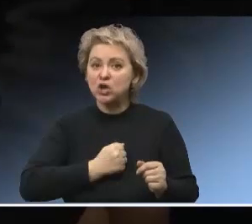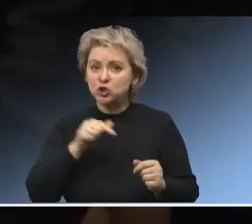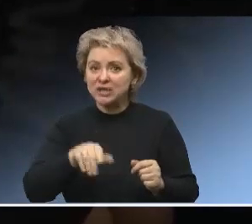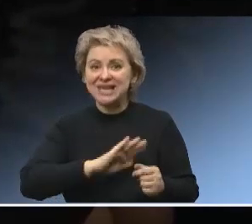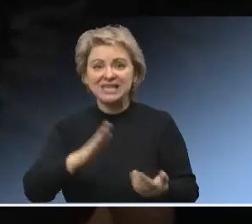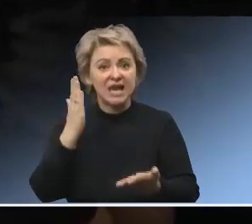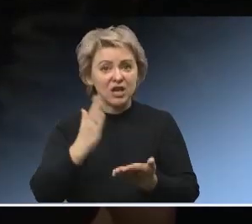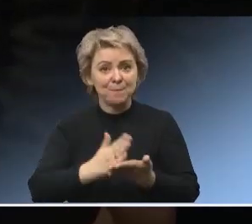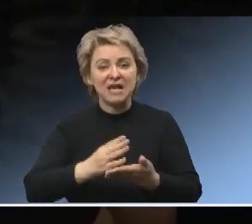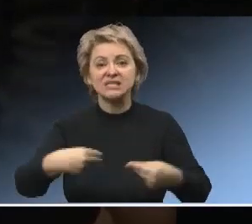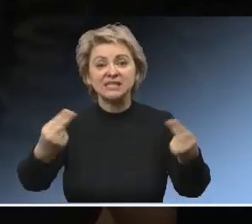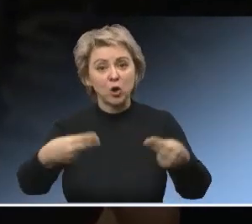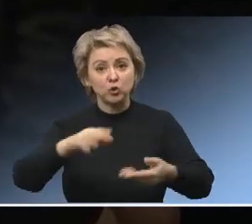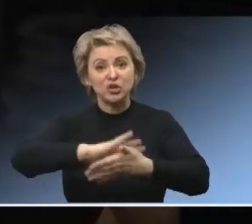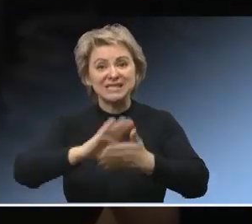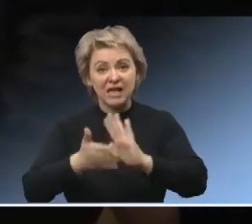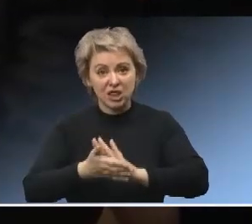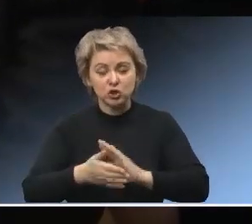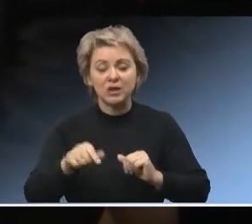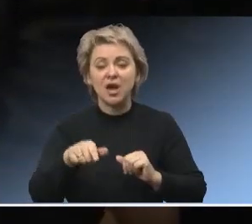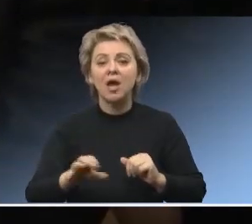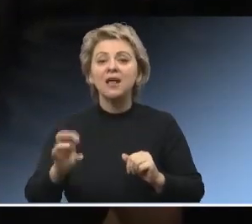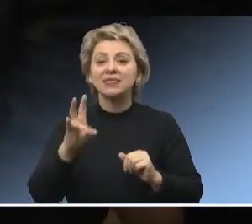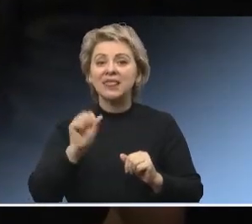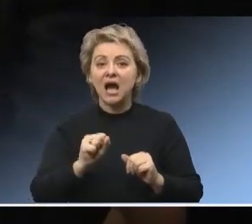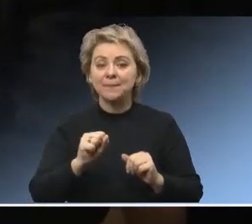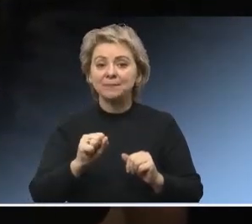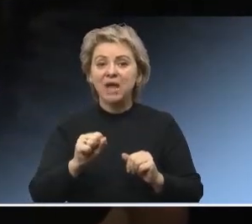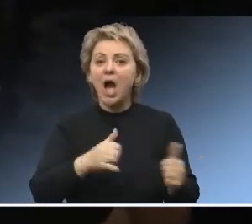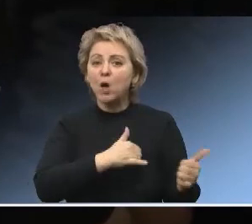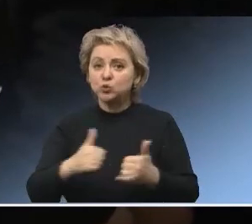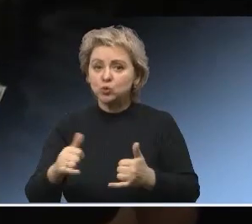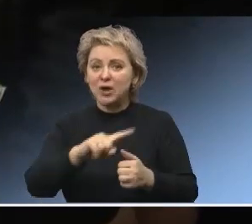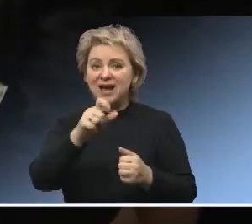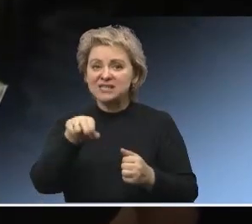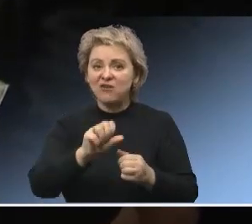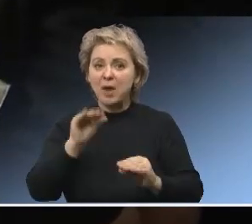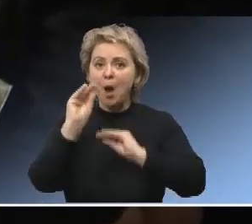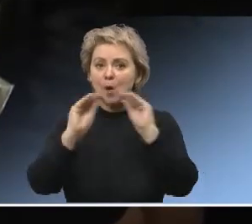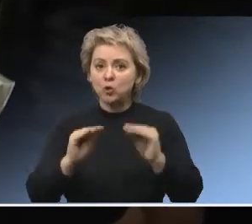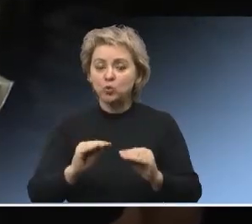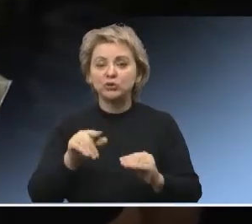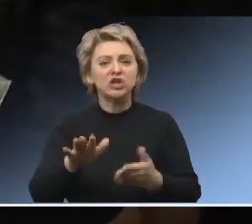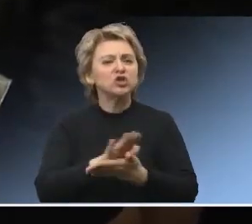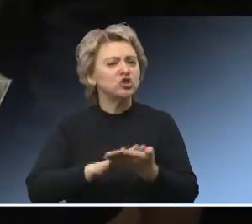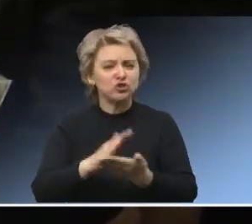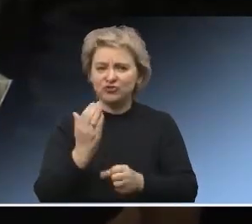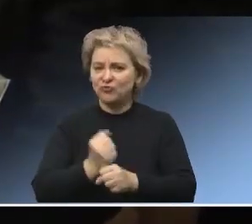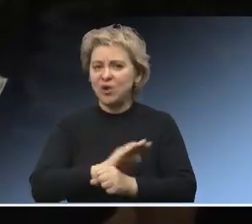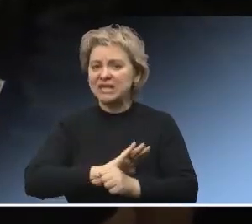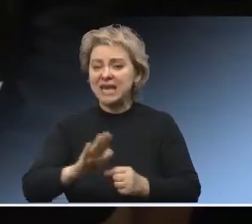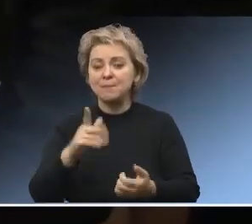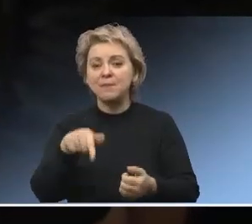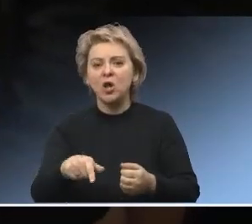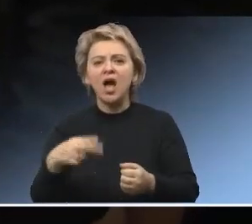не имел заключенного соглашения на обслуживание газового оборудования. Он ничего не имел, он дал